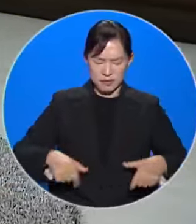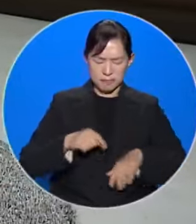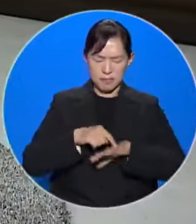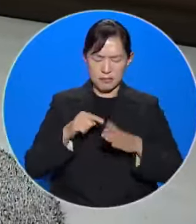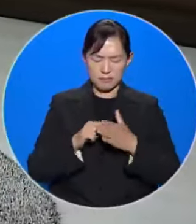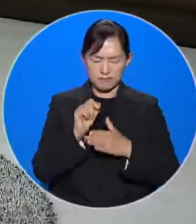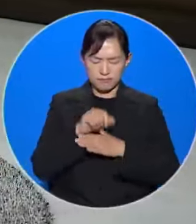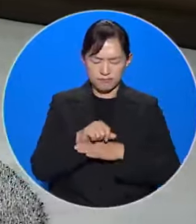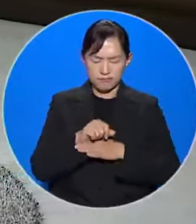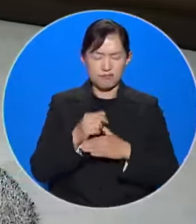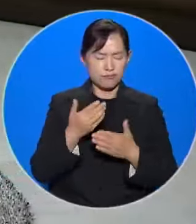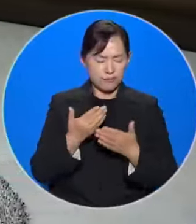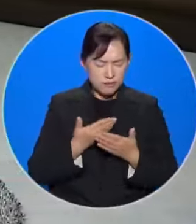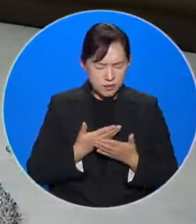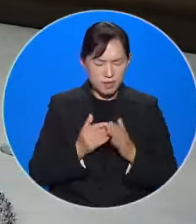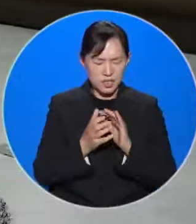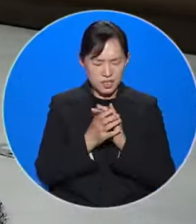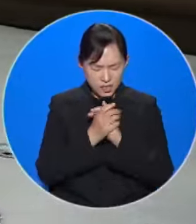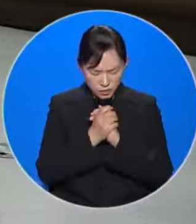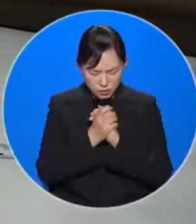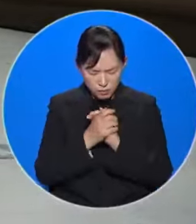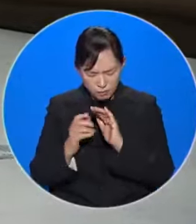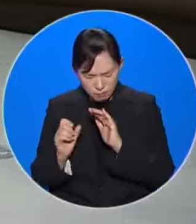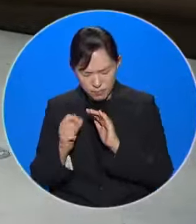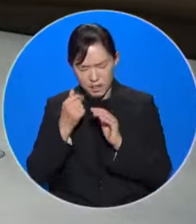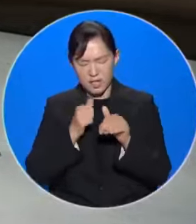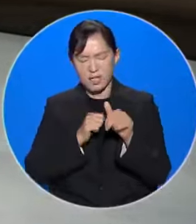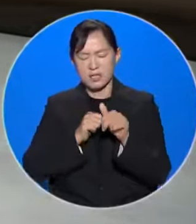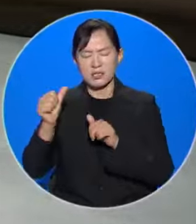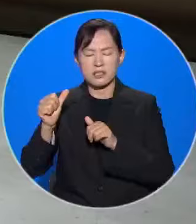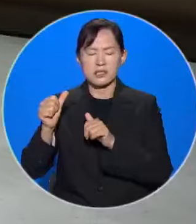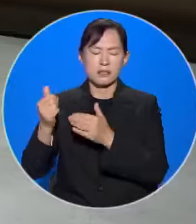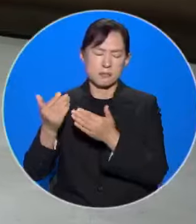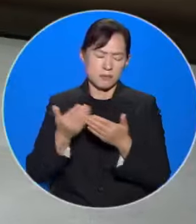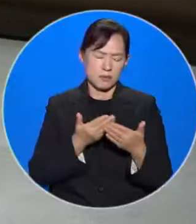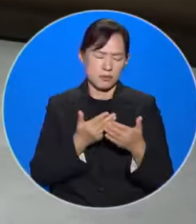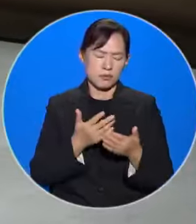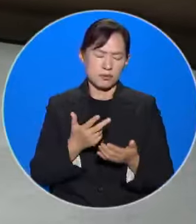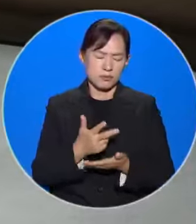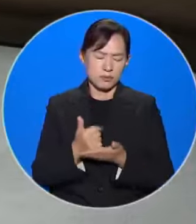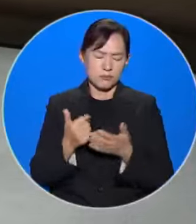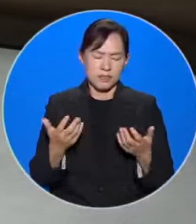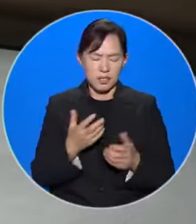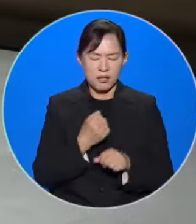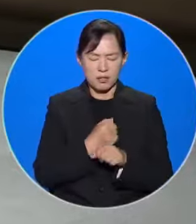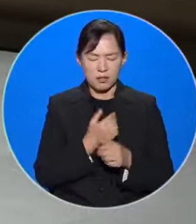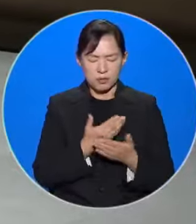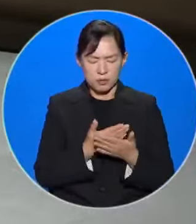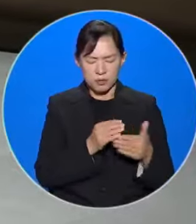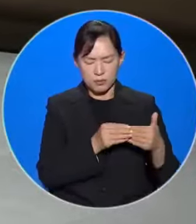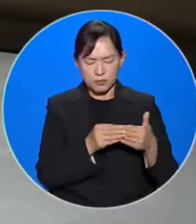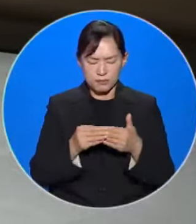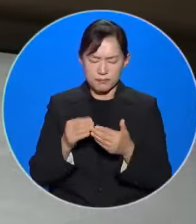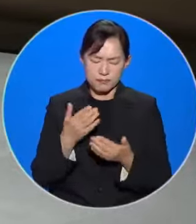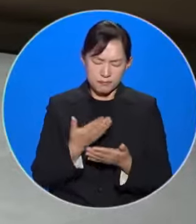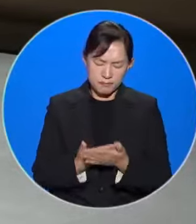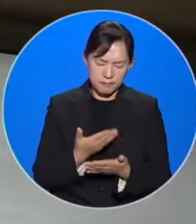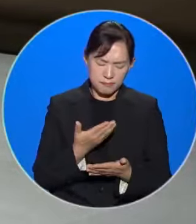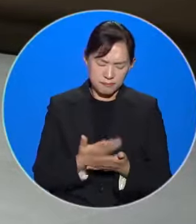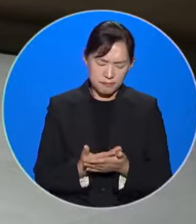주셔서 기도함으로 말미암아 하나님 승리할 수 있도록 주님 역사하여 주시고 인도하여